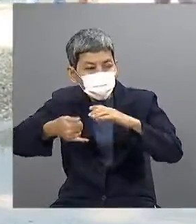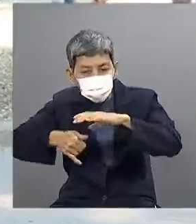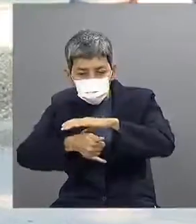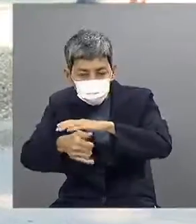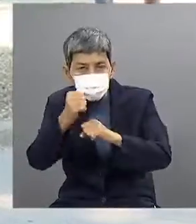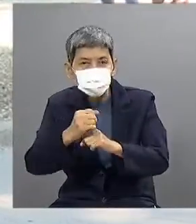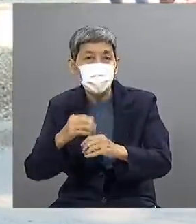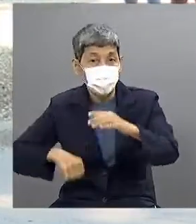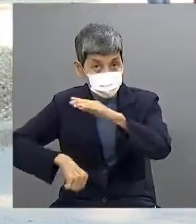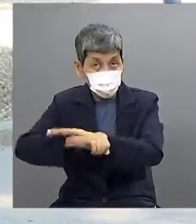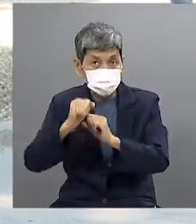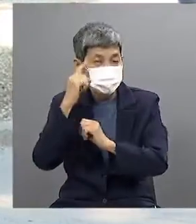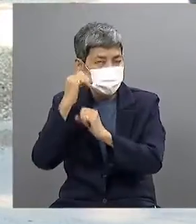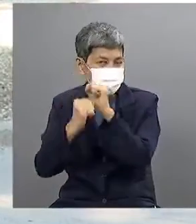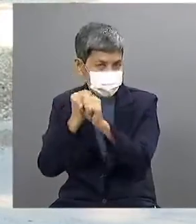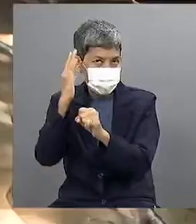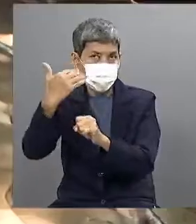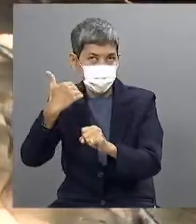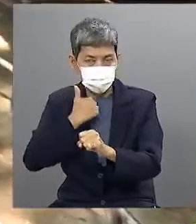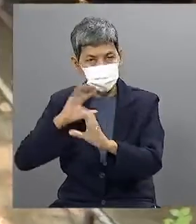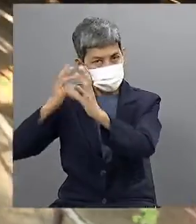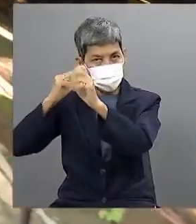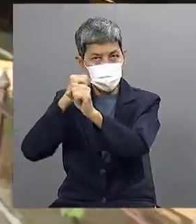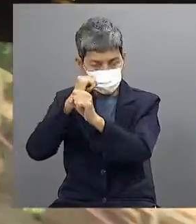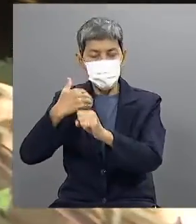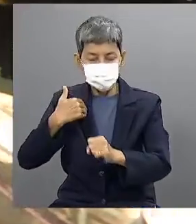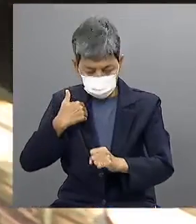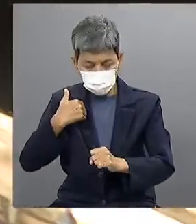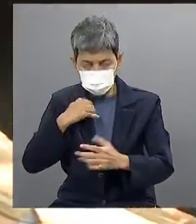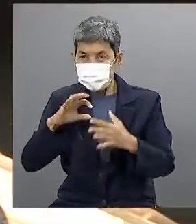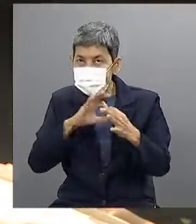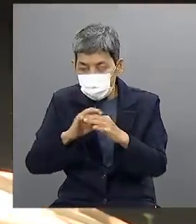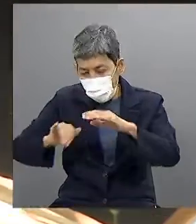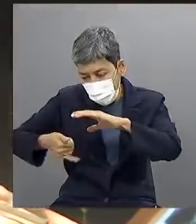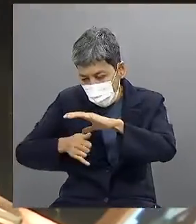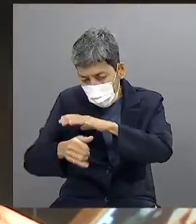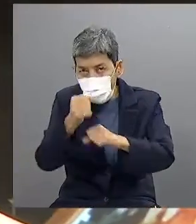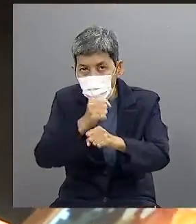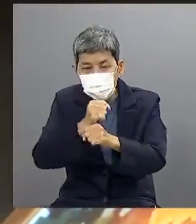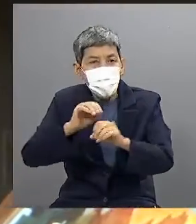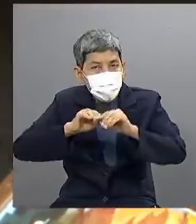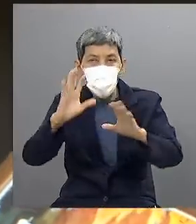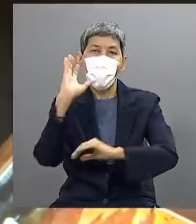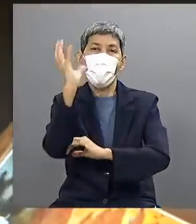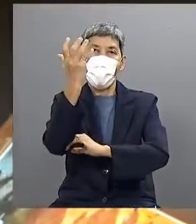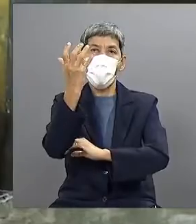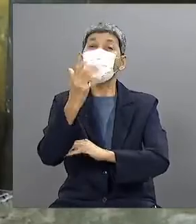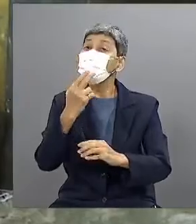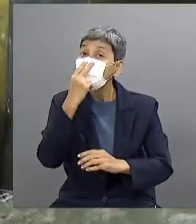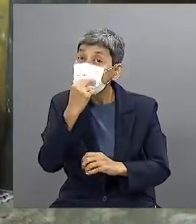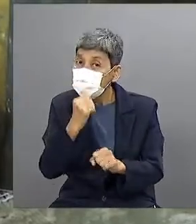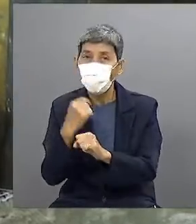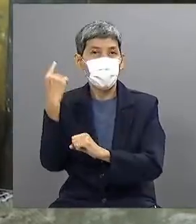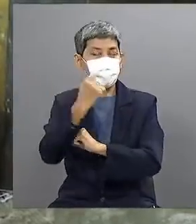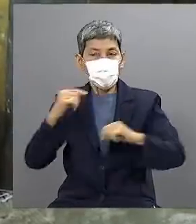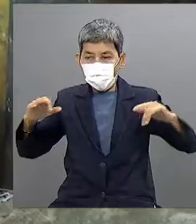ลางปีหน้าจะมีภาพยนตร์และสารคดีเกี่ยวกับถ้ำหลวงถูกฉายไปทั่วโลกนั่นหมายถึงจำนวนนักท่องเที่ยวที่